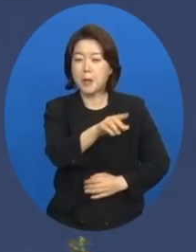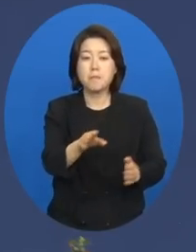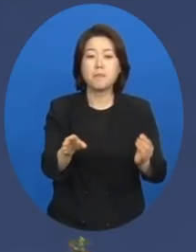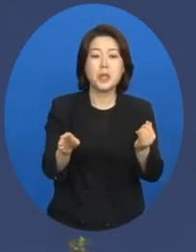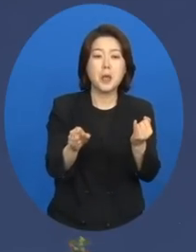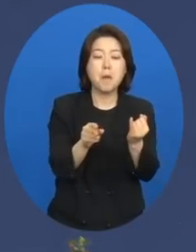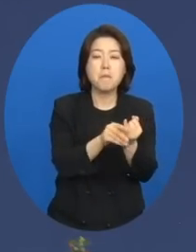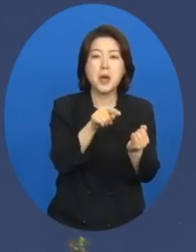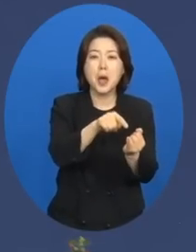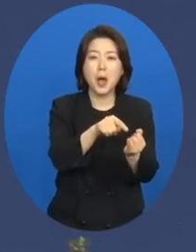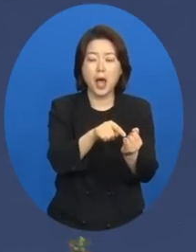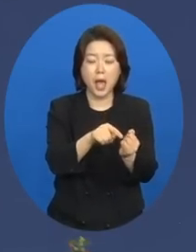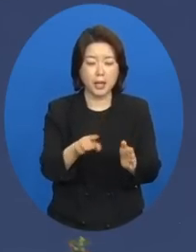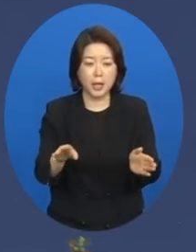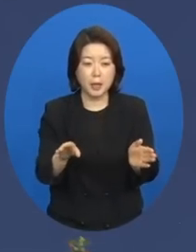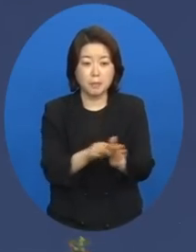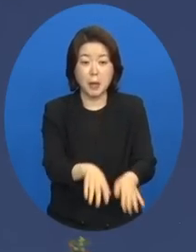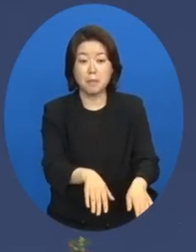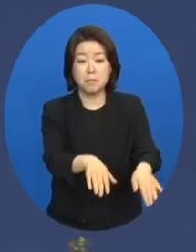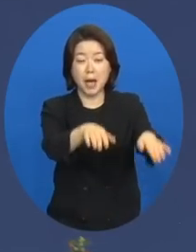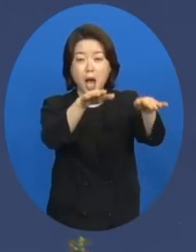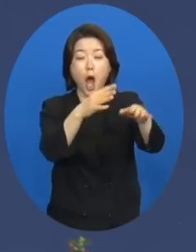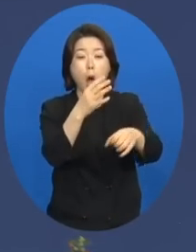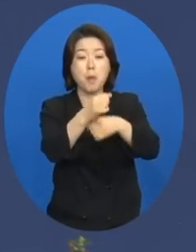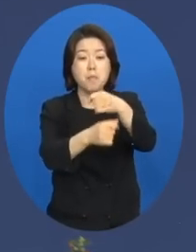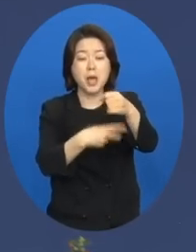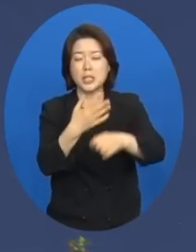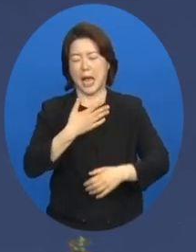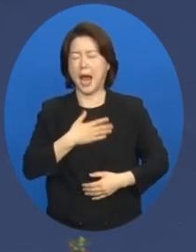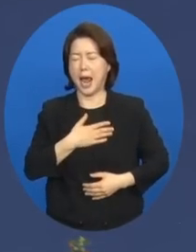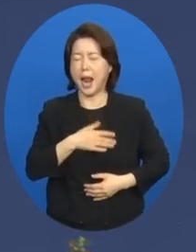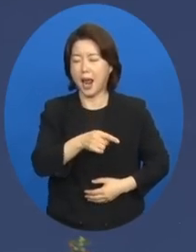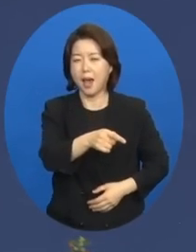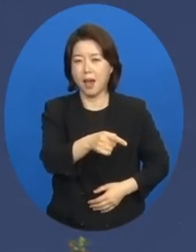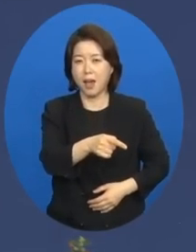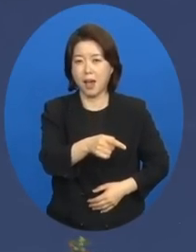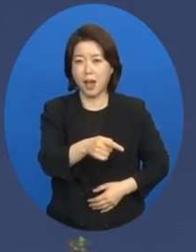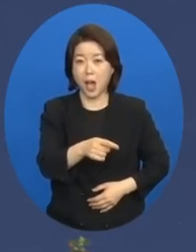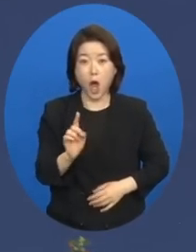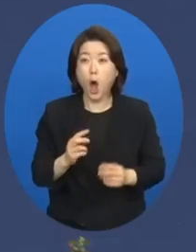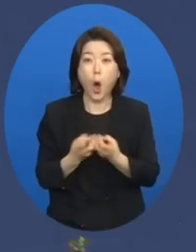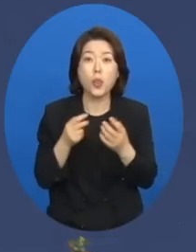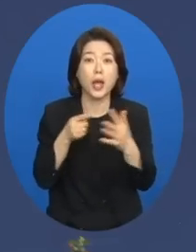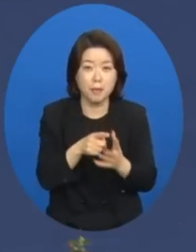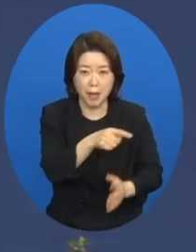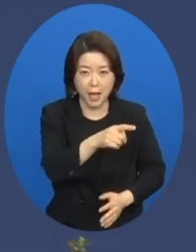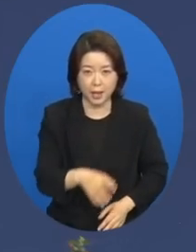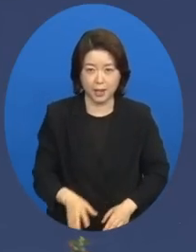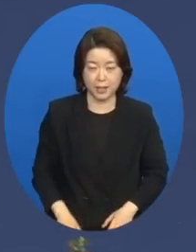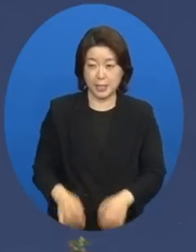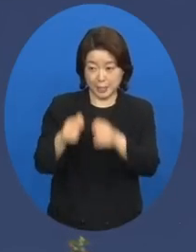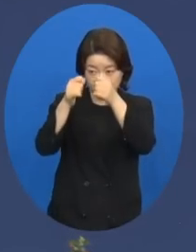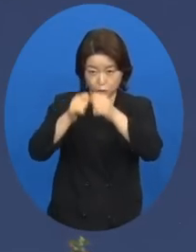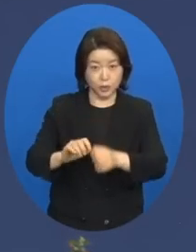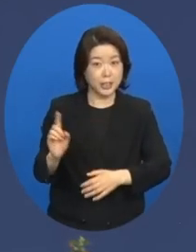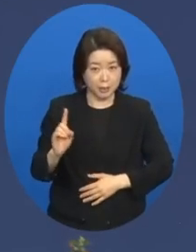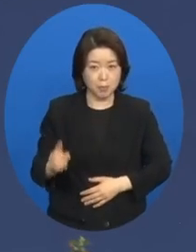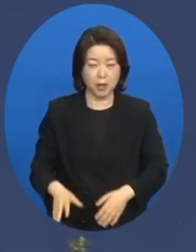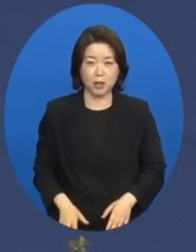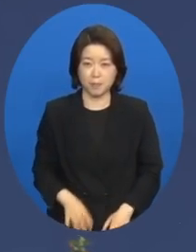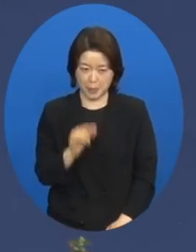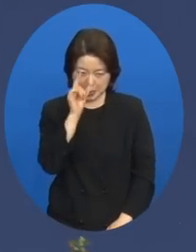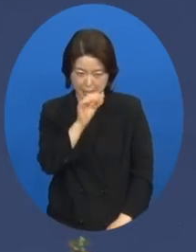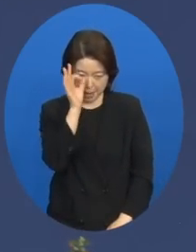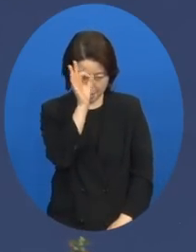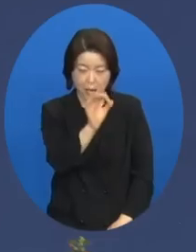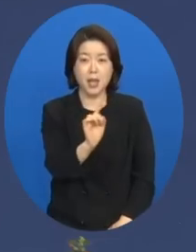몇 년 묵은 모태신앙인지를 어지간히 알겠어요. 이제 어떻게 아느냐고 조금 디테일한 건데 조금 예리하게